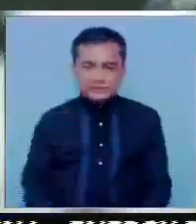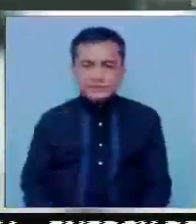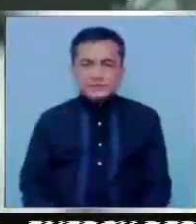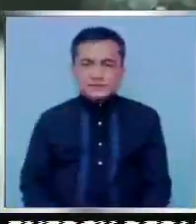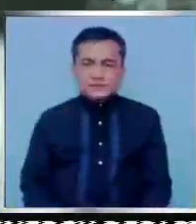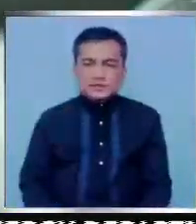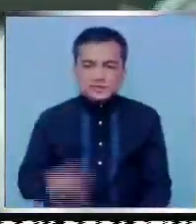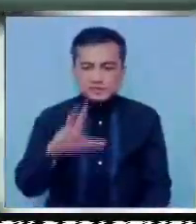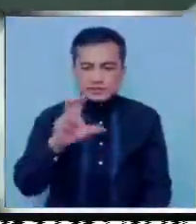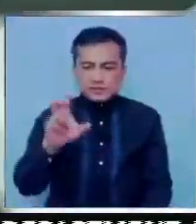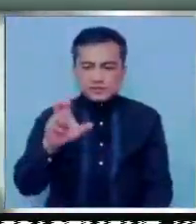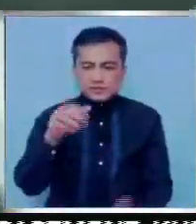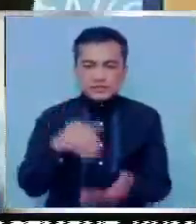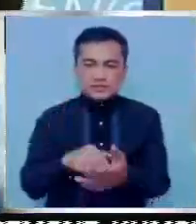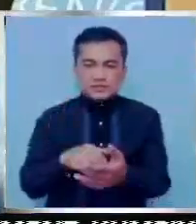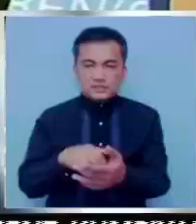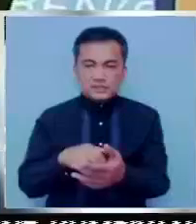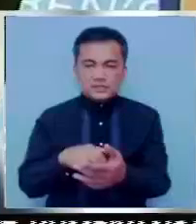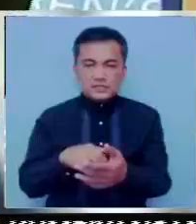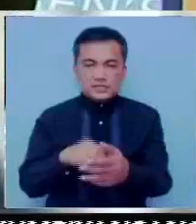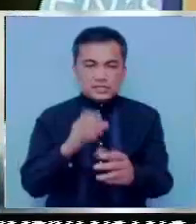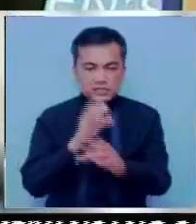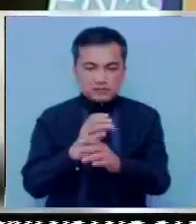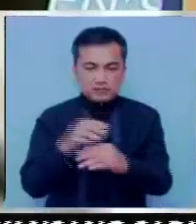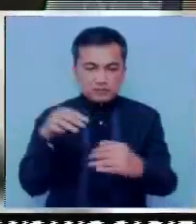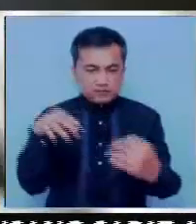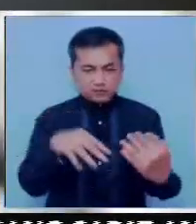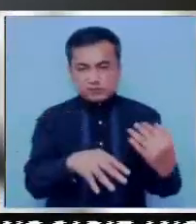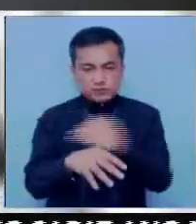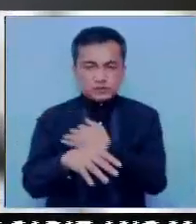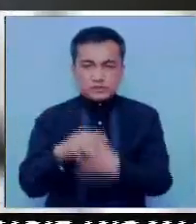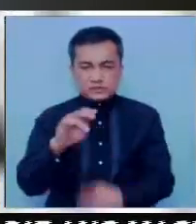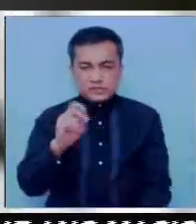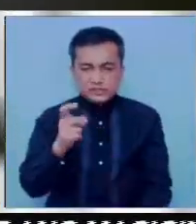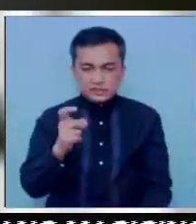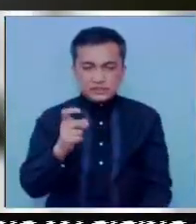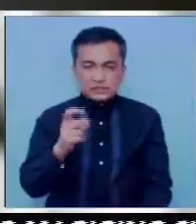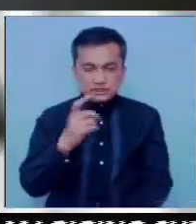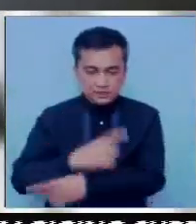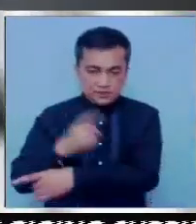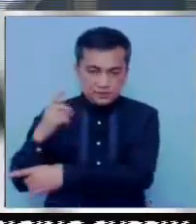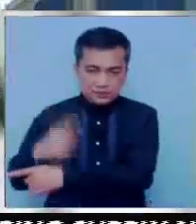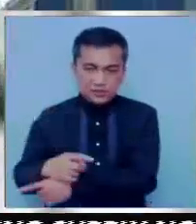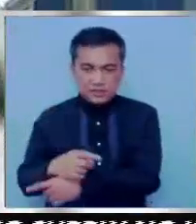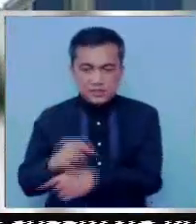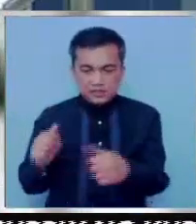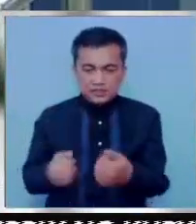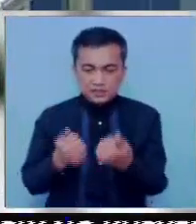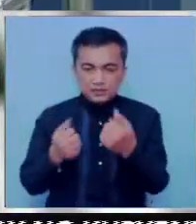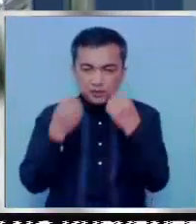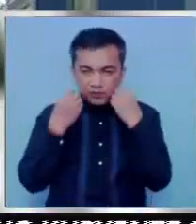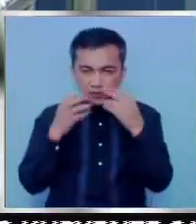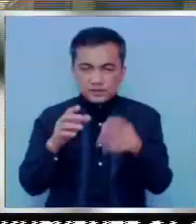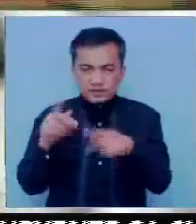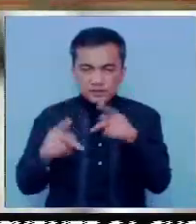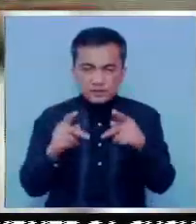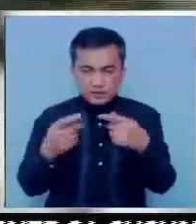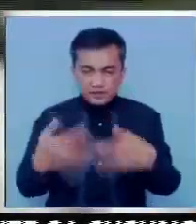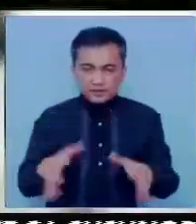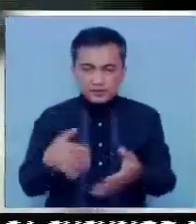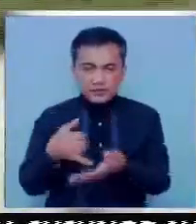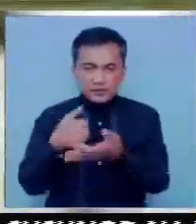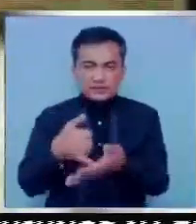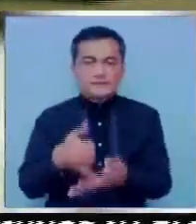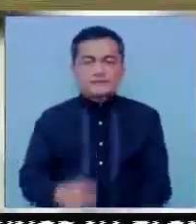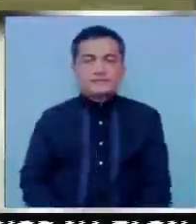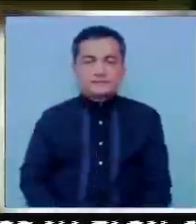sasakyan ang dumaraan sa NLEX kada araw. Ang hamon ngayon sa NLEX, ang pag-uwi ng mga manonood pagkatapos ng awards.